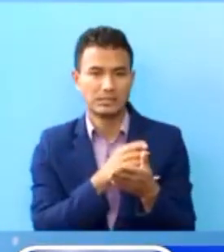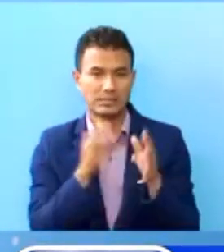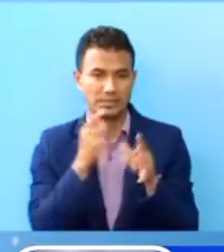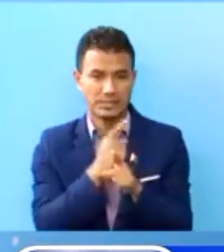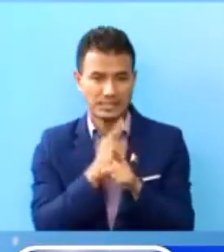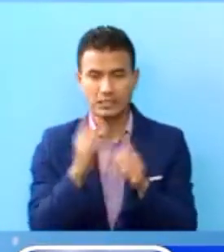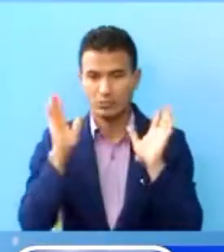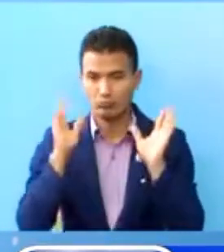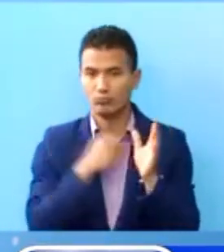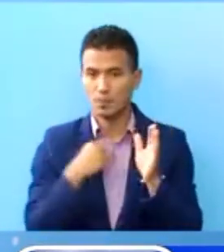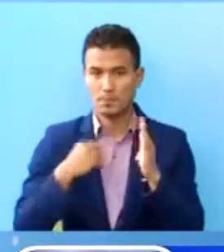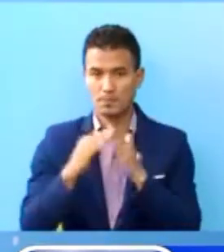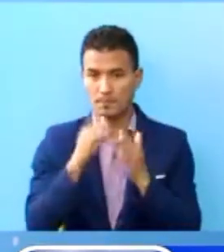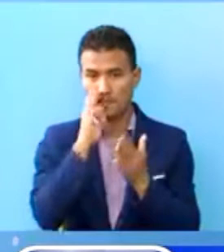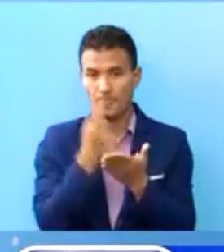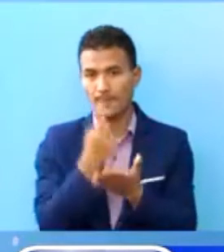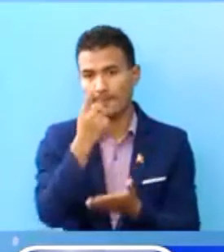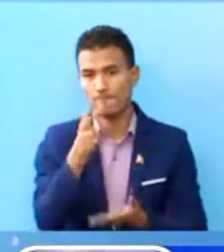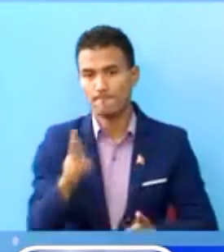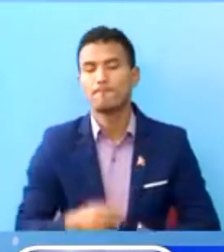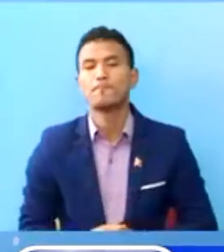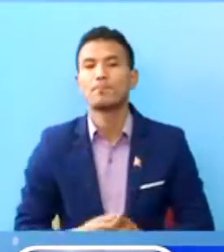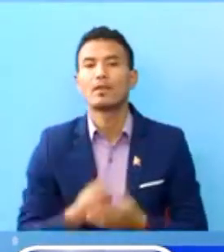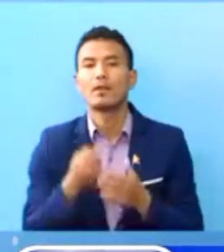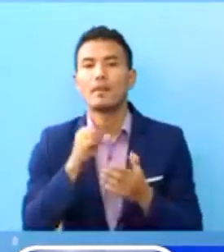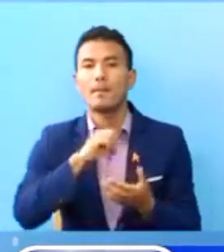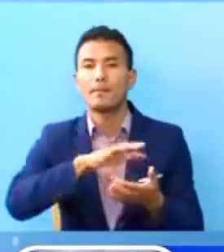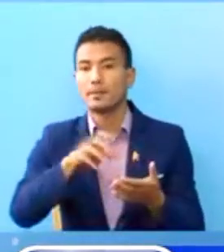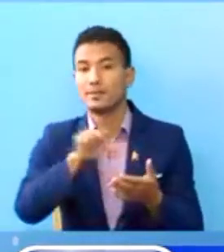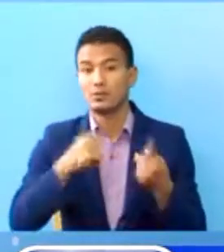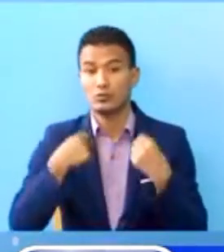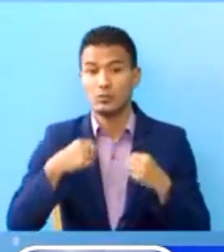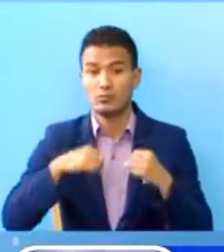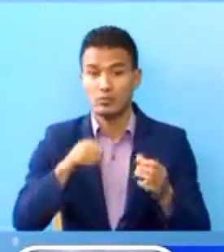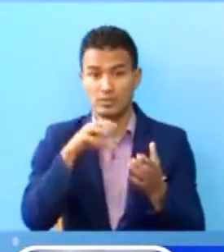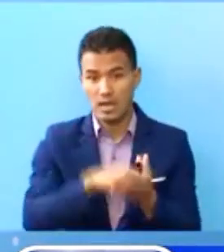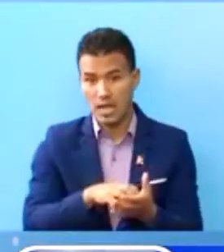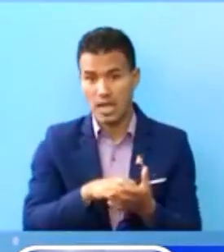महाराजगंज प्रयोगशालामा काठमाडौँका 1 जना, प्रादेशिक जनस्वास्थ्य प्रयोगशाला